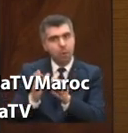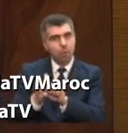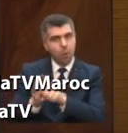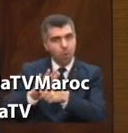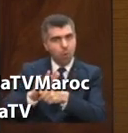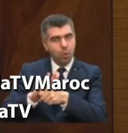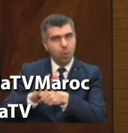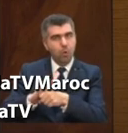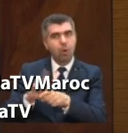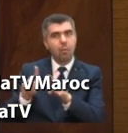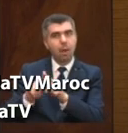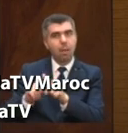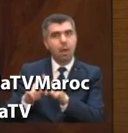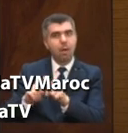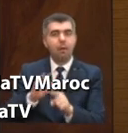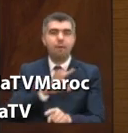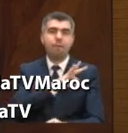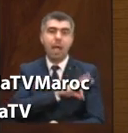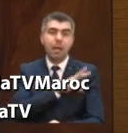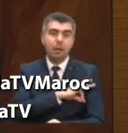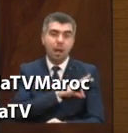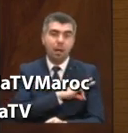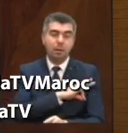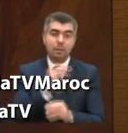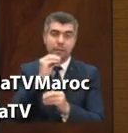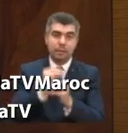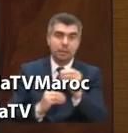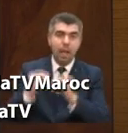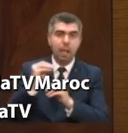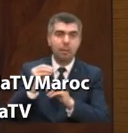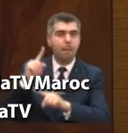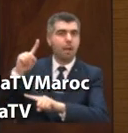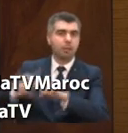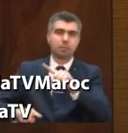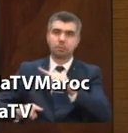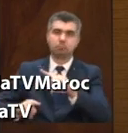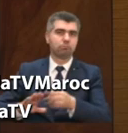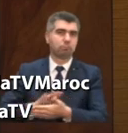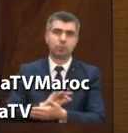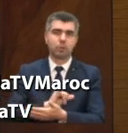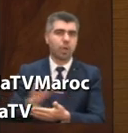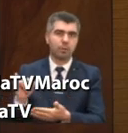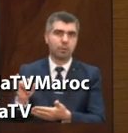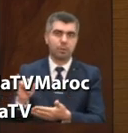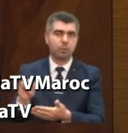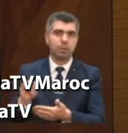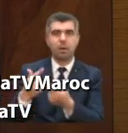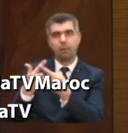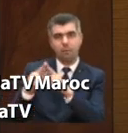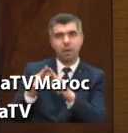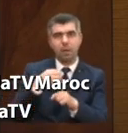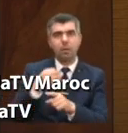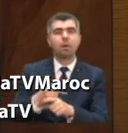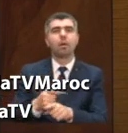من الغرامات ومن الفوائد، اللي هي بالمناسبه في صندوق الضمان الاجتماعي ثقيله بمقتضى القانون، لان